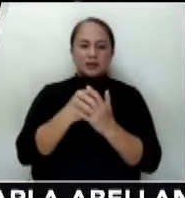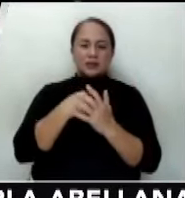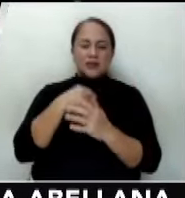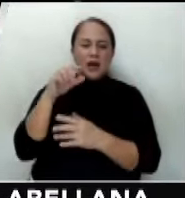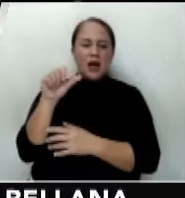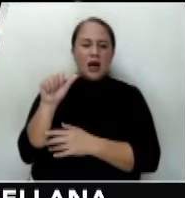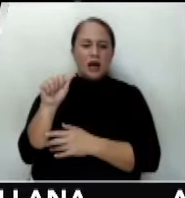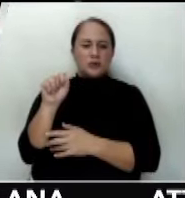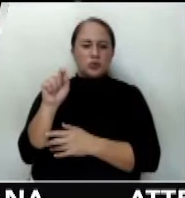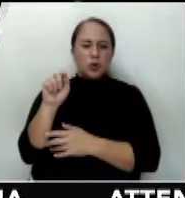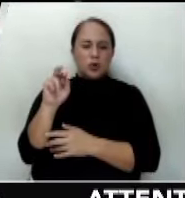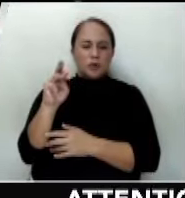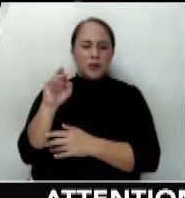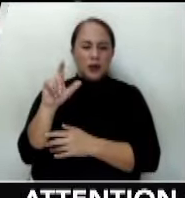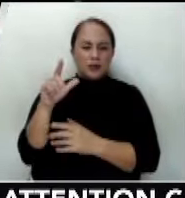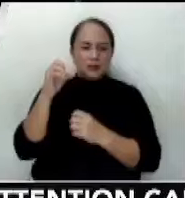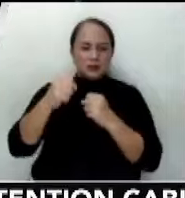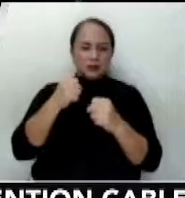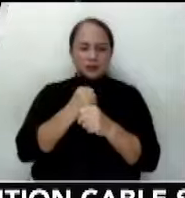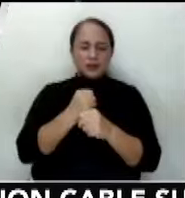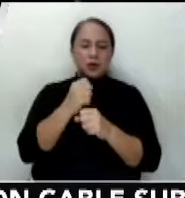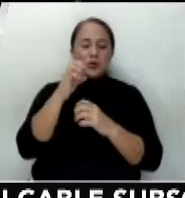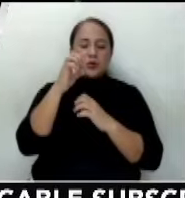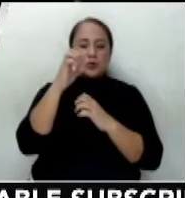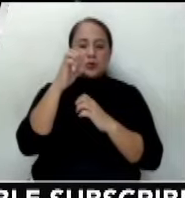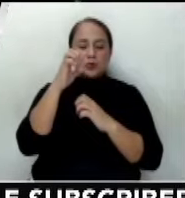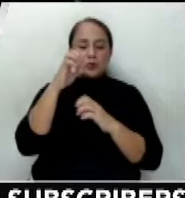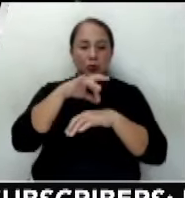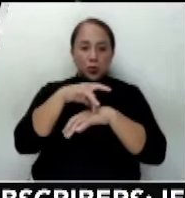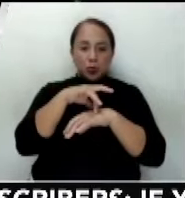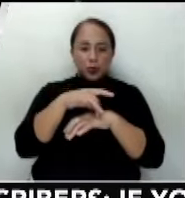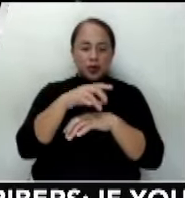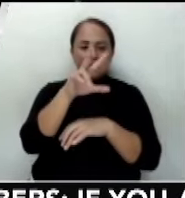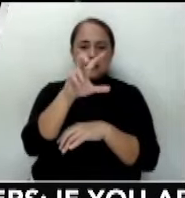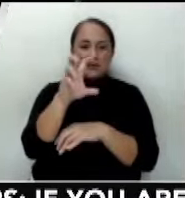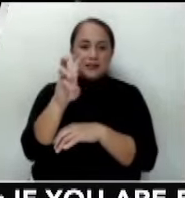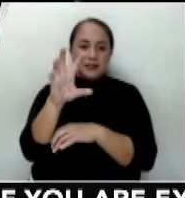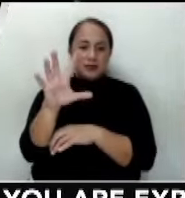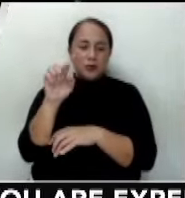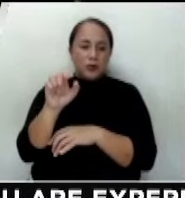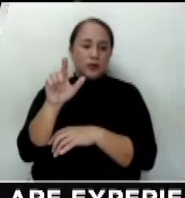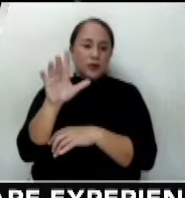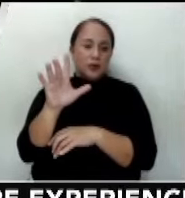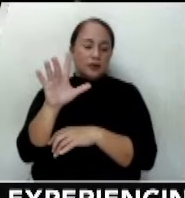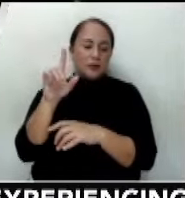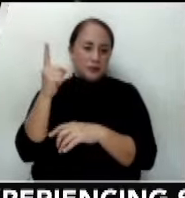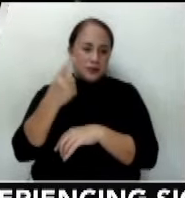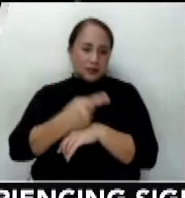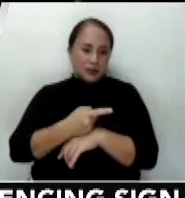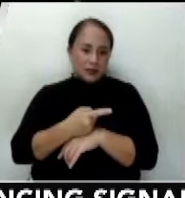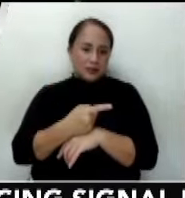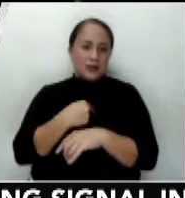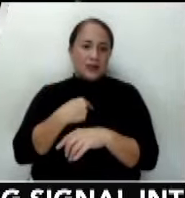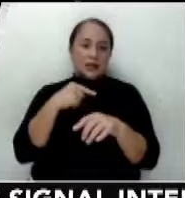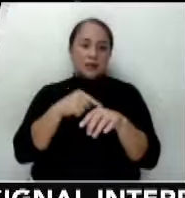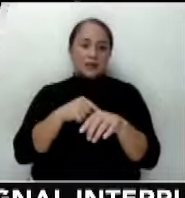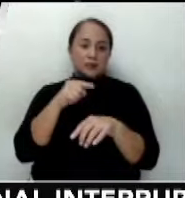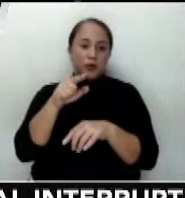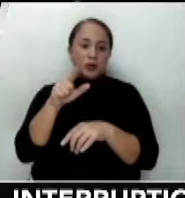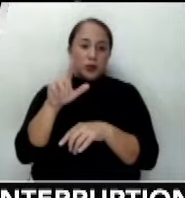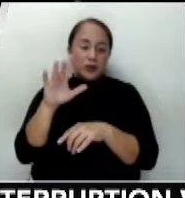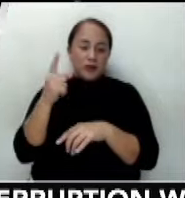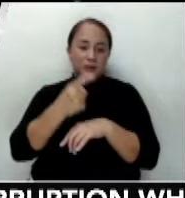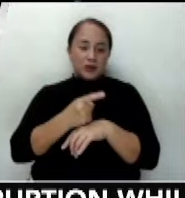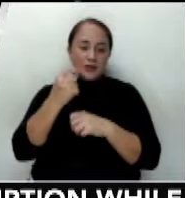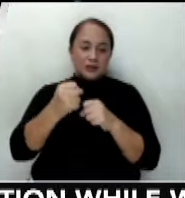complete revolution kasi ng Earth sa araw, tumatagal ang 365.25 days. Ang extra 0.25 days kada taon kapag pinagsama-sama